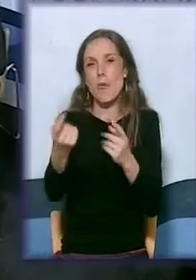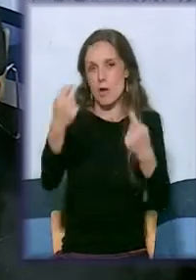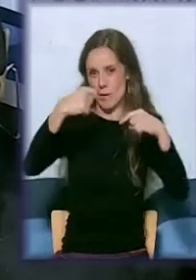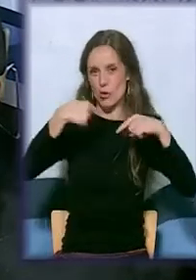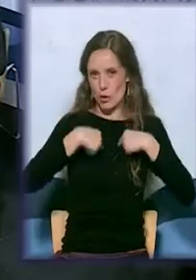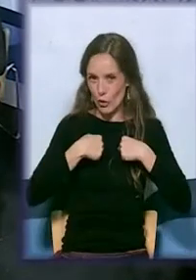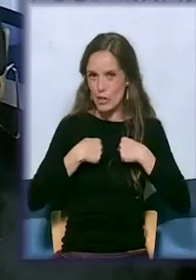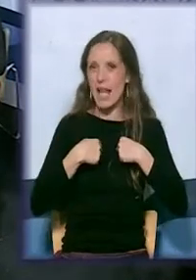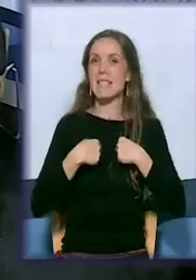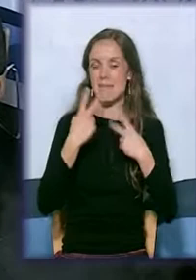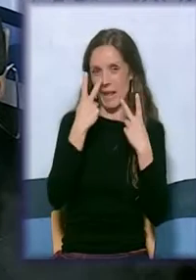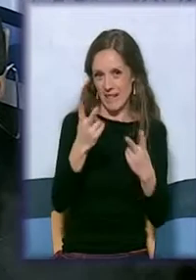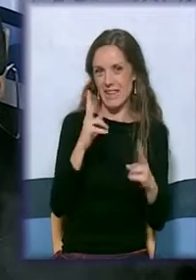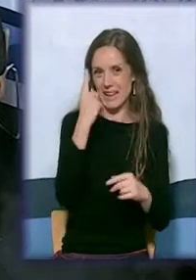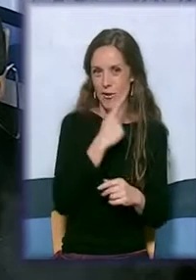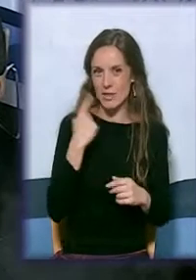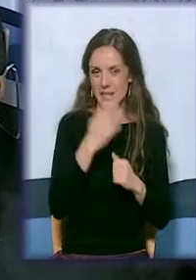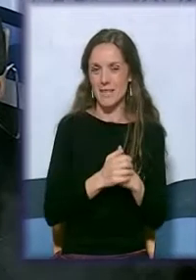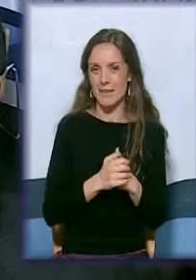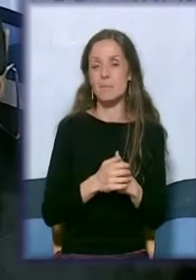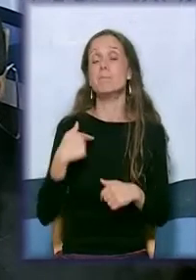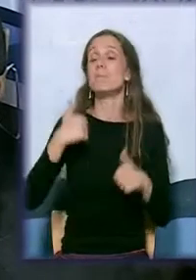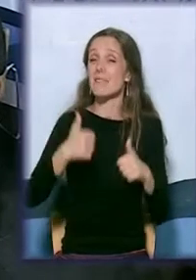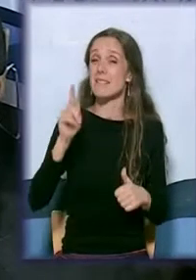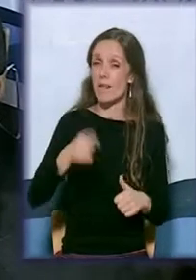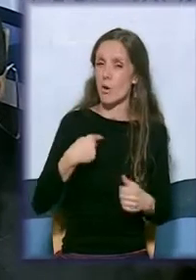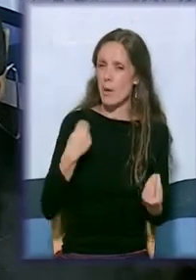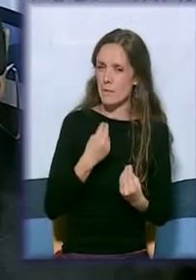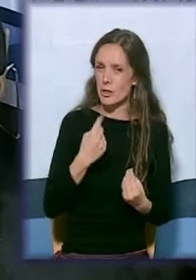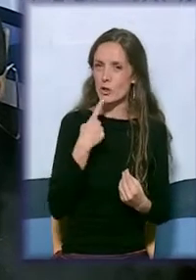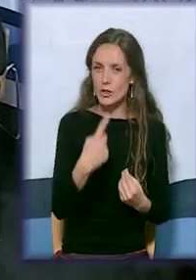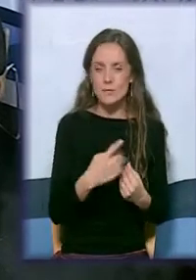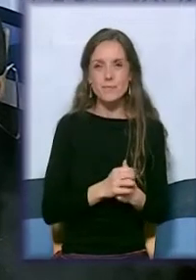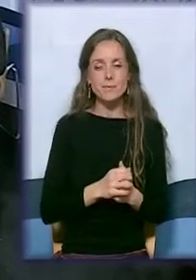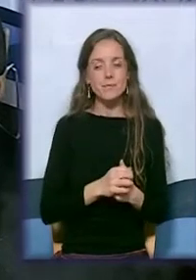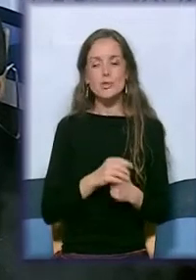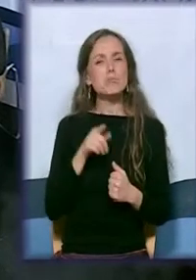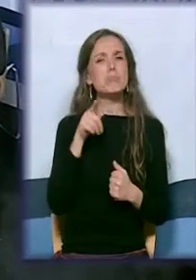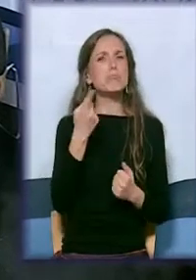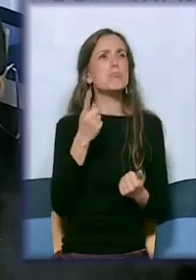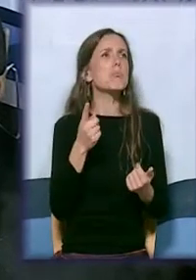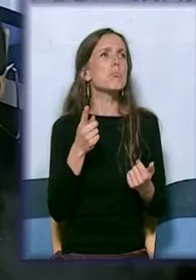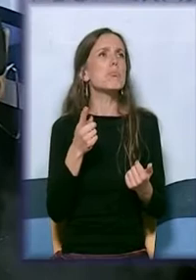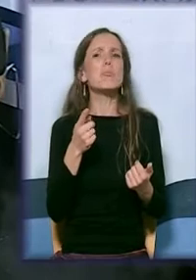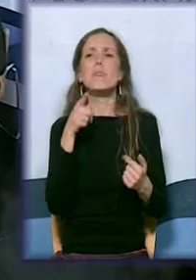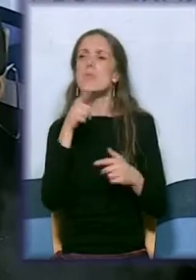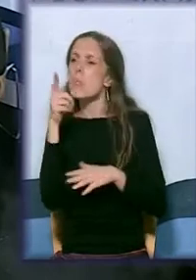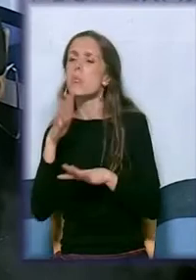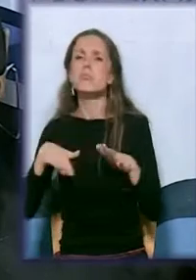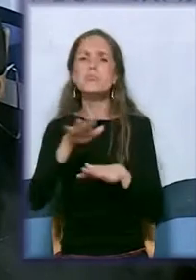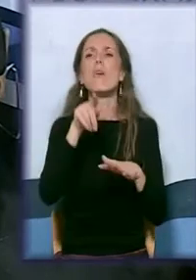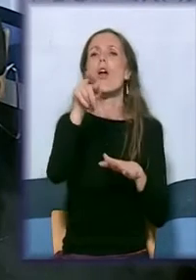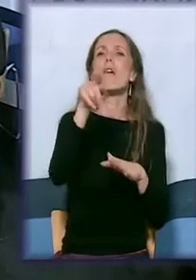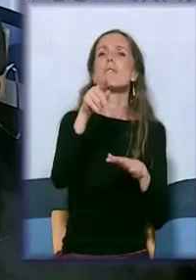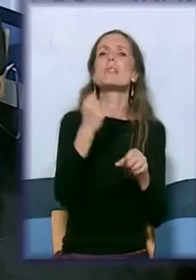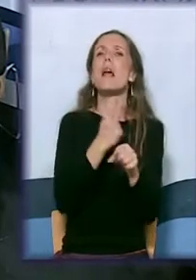kako izgleda svratiti. Ja sada moram nešto i da kažem. U jednom momentu dok ste vi već obavljali ono što jeste bilo i za